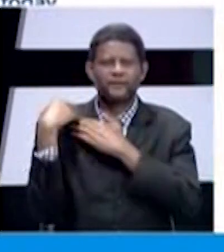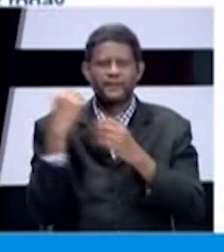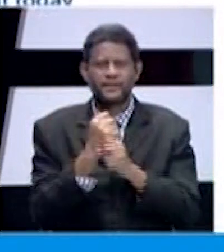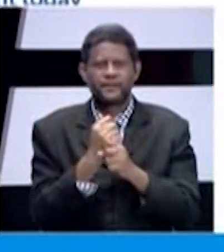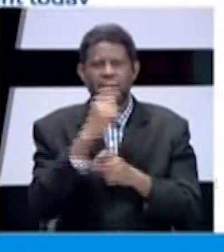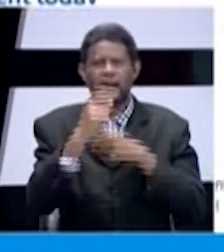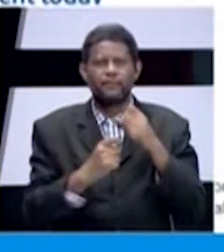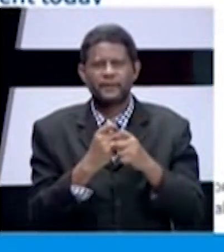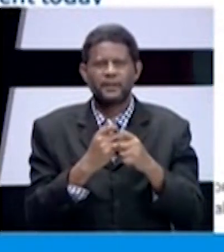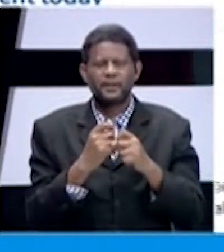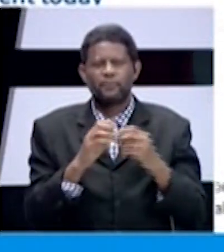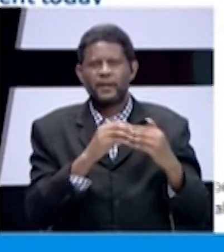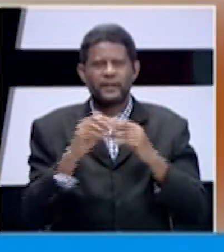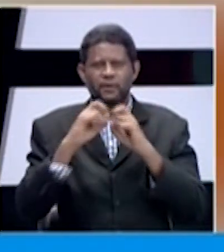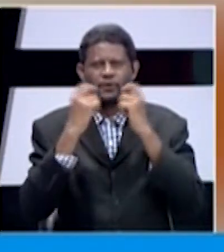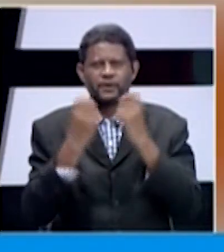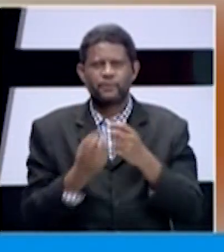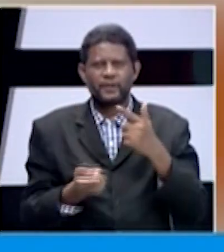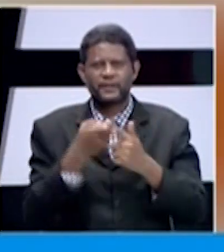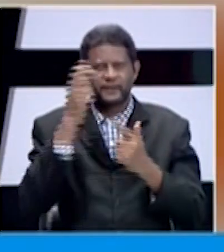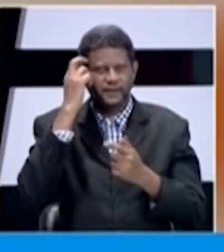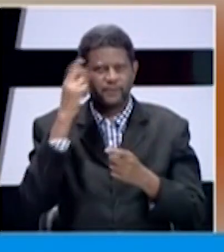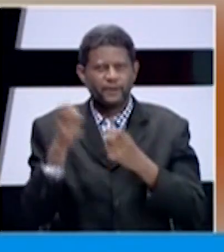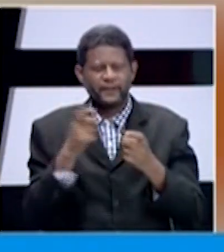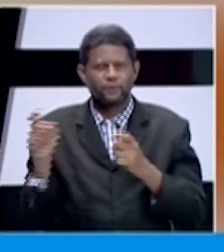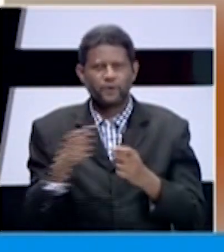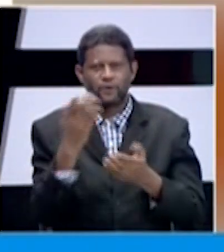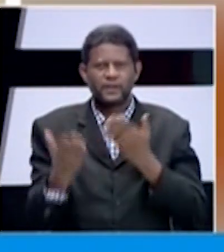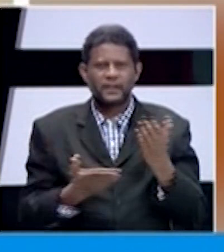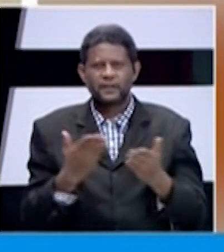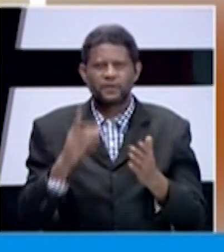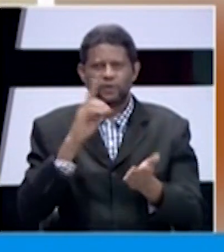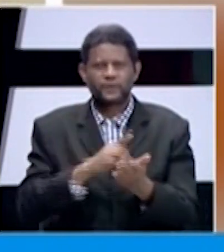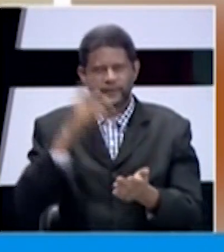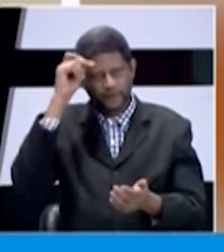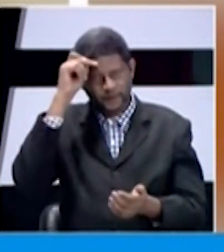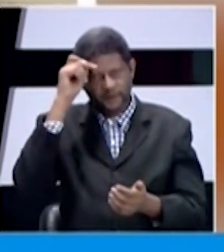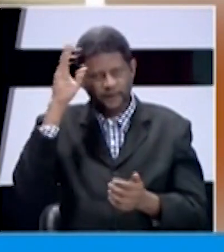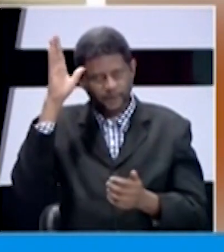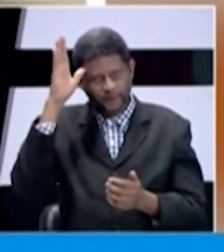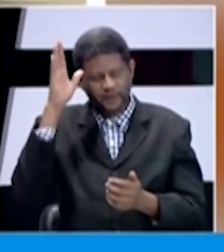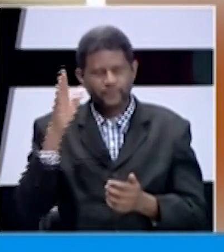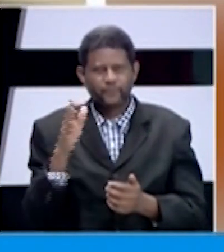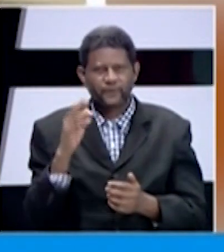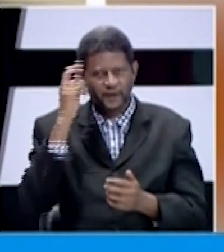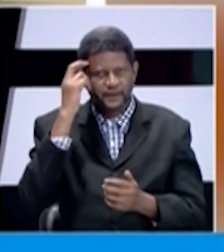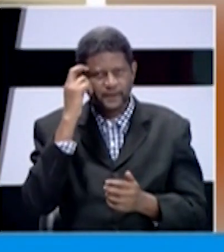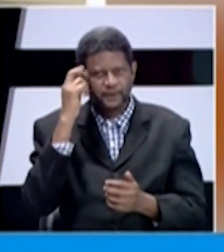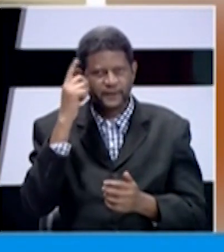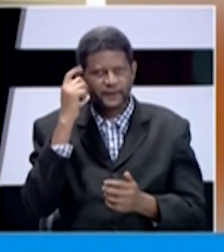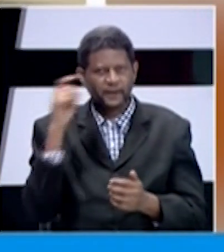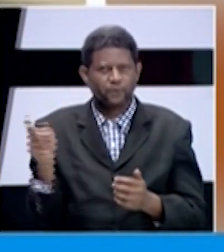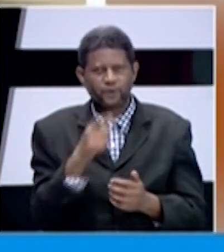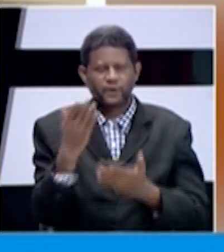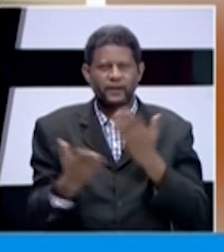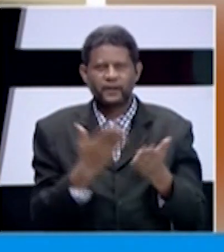نعمتات مرحو دوو وحاتن مكتر رئيس محدار تگراين كوينو زگلگلن دكتور دبرتسين غبره ميكيل رئيس محدار تگراي كوينو